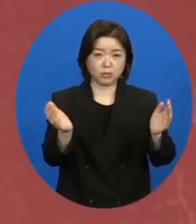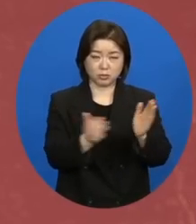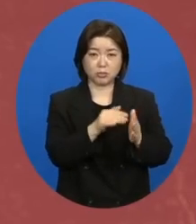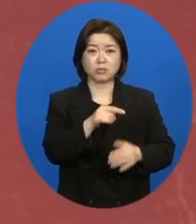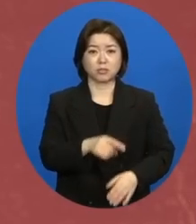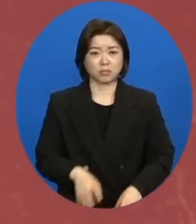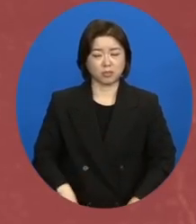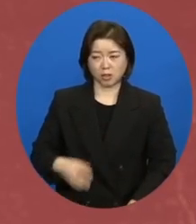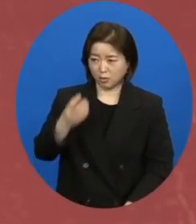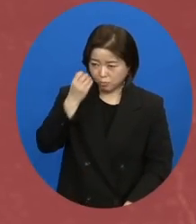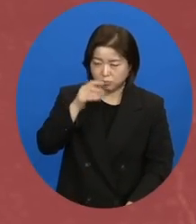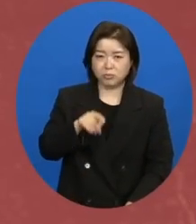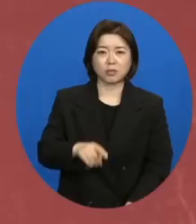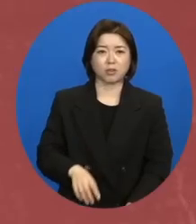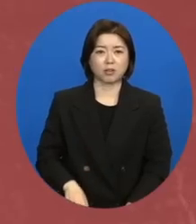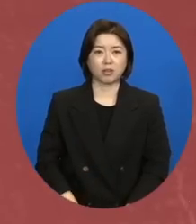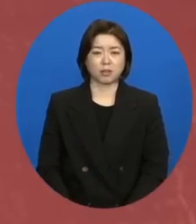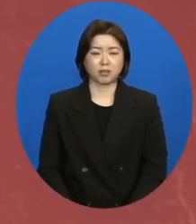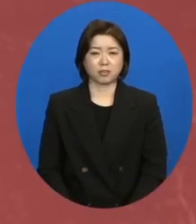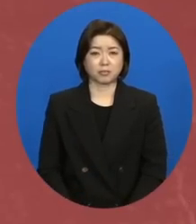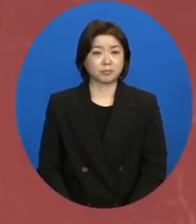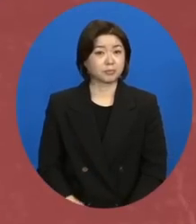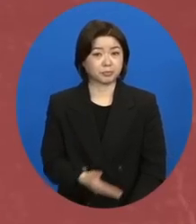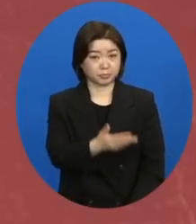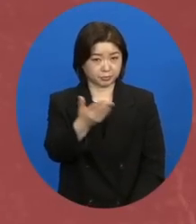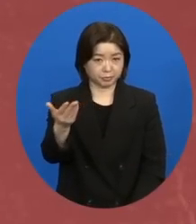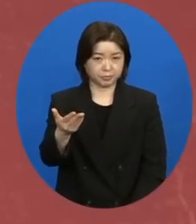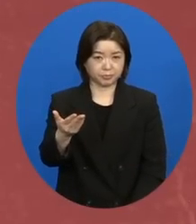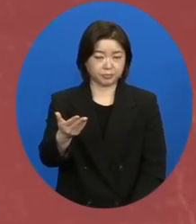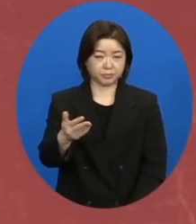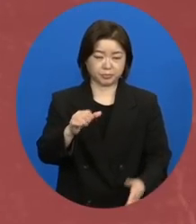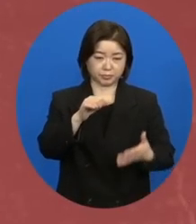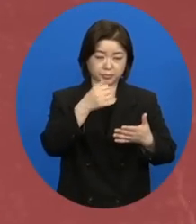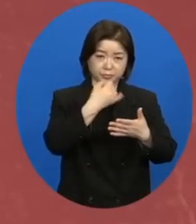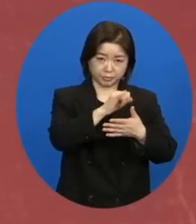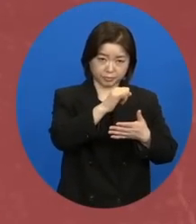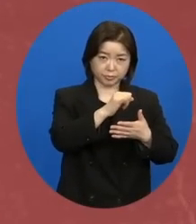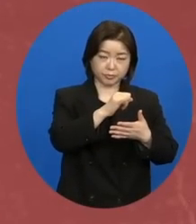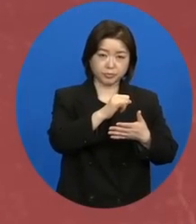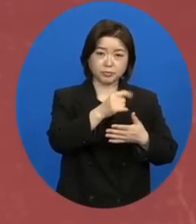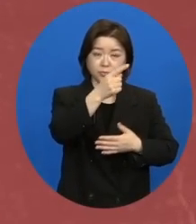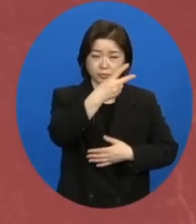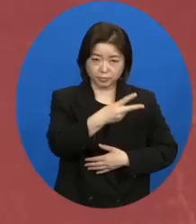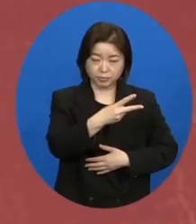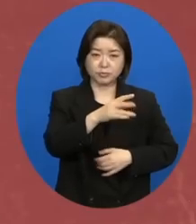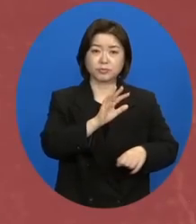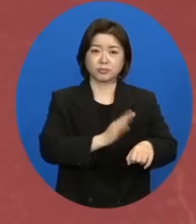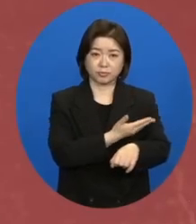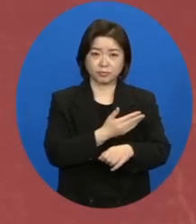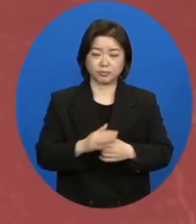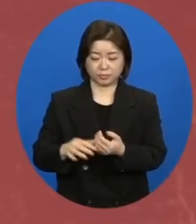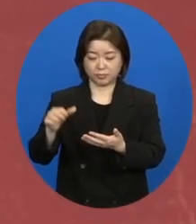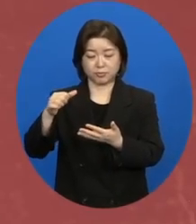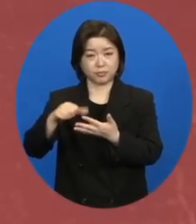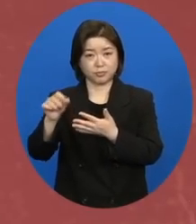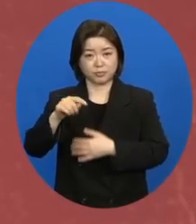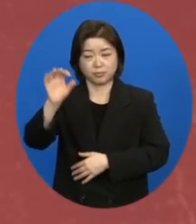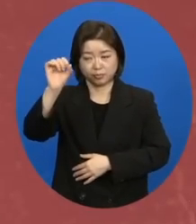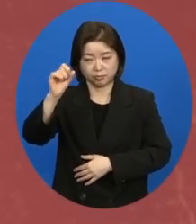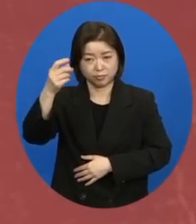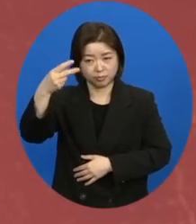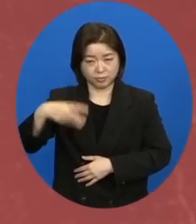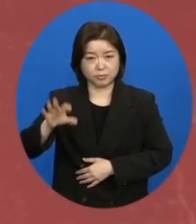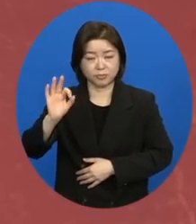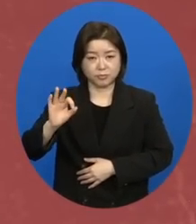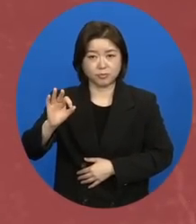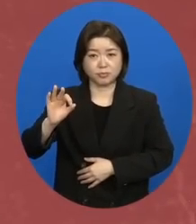끝나요. 신기해. 여러분 큰애 딸이 두 번 잘못하고 작은애 아들이 열 번